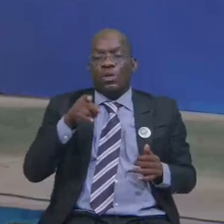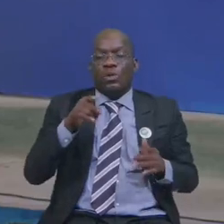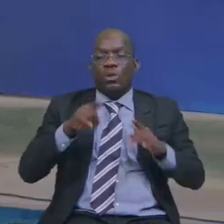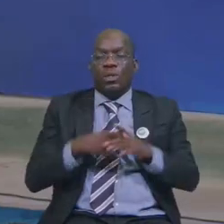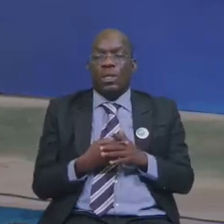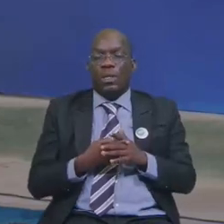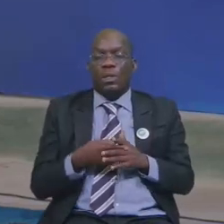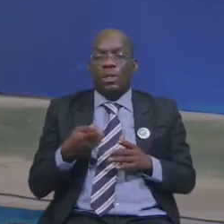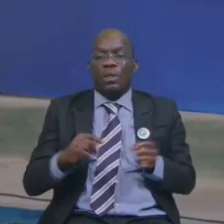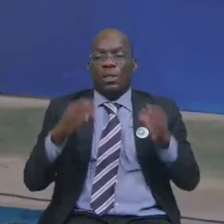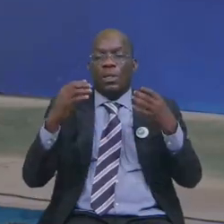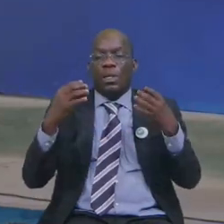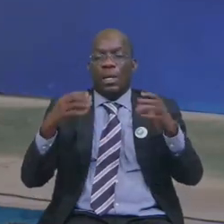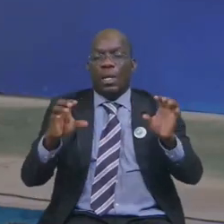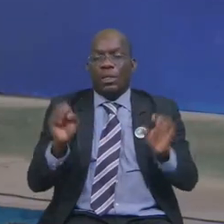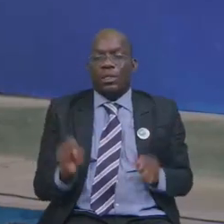cours